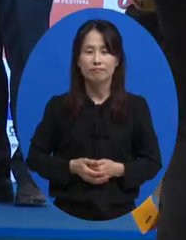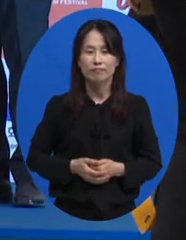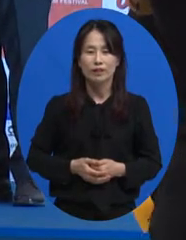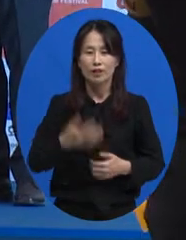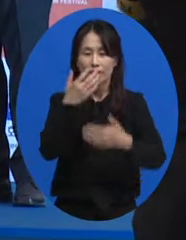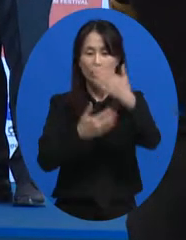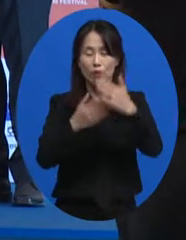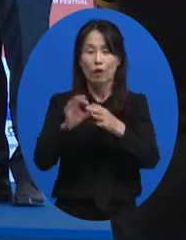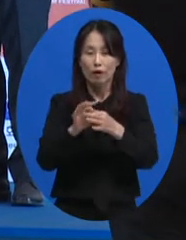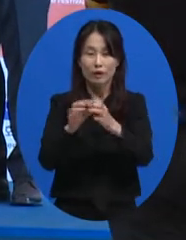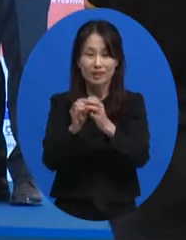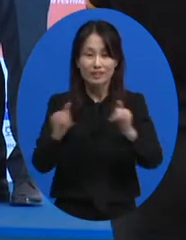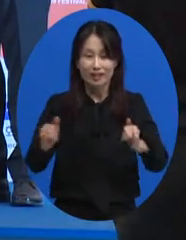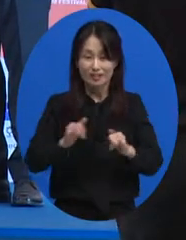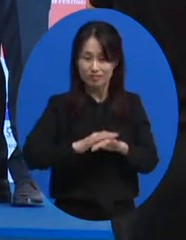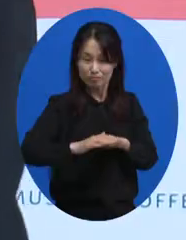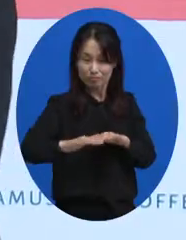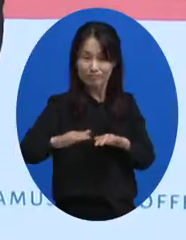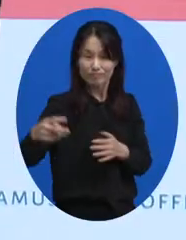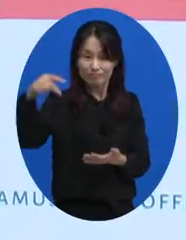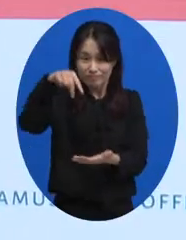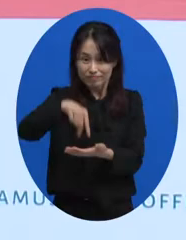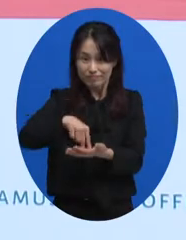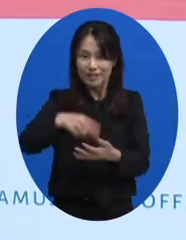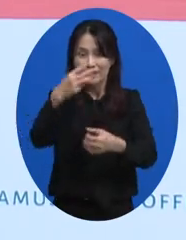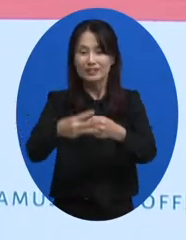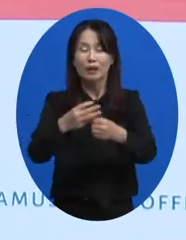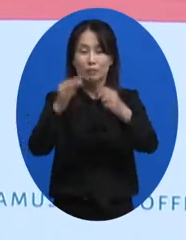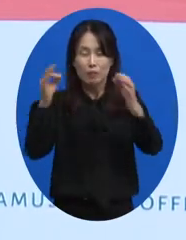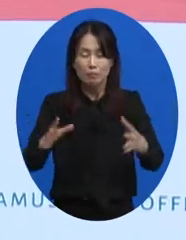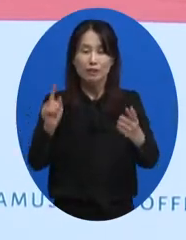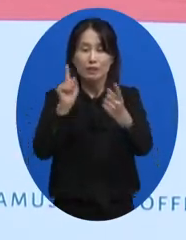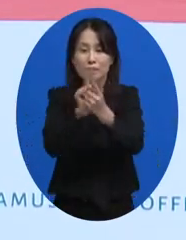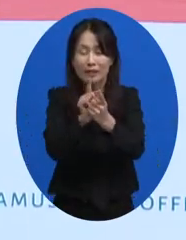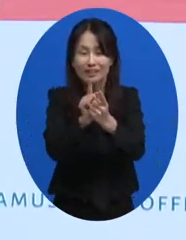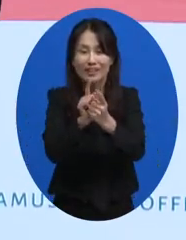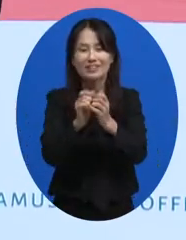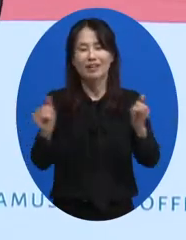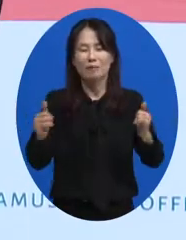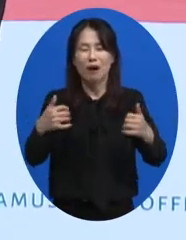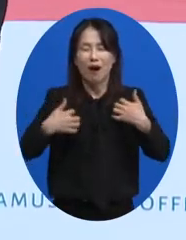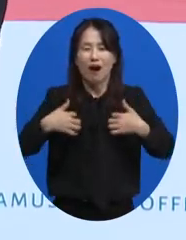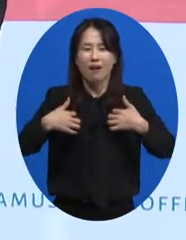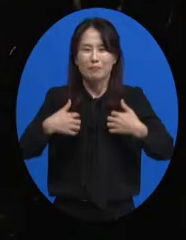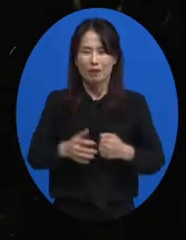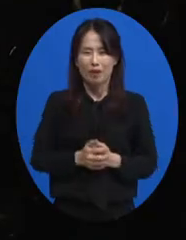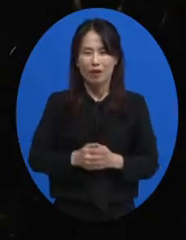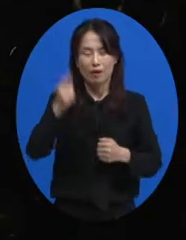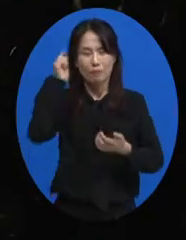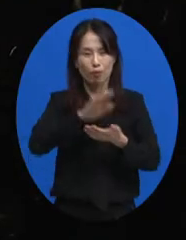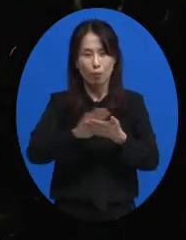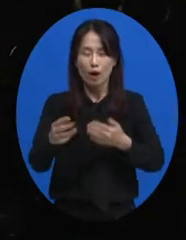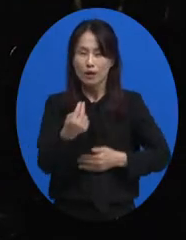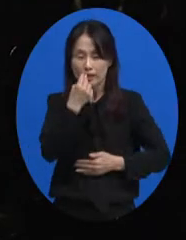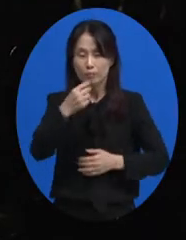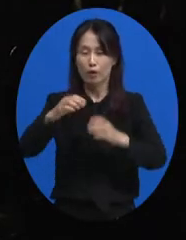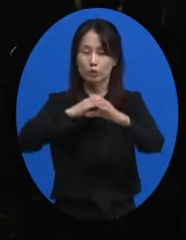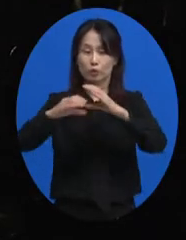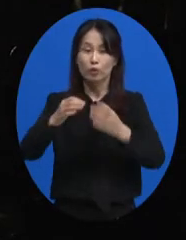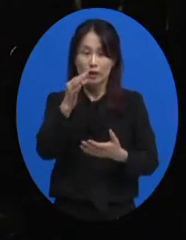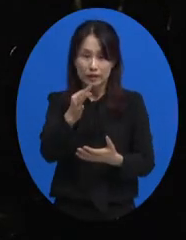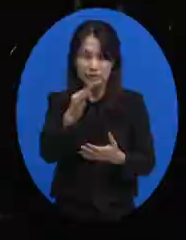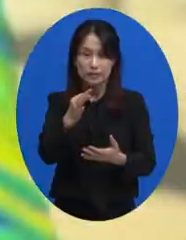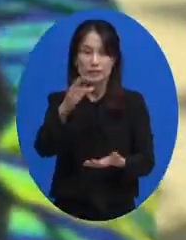블루 카펫으로 들어서는 영화관계자들 3년만에 열린 대면행사에 들뜬 모습입니다 평화생명